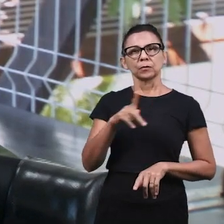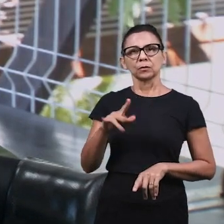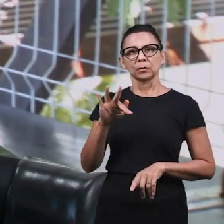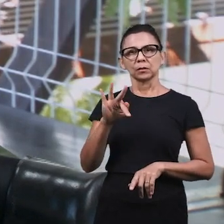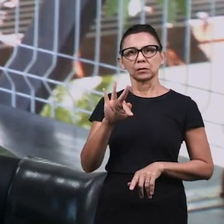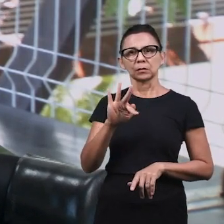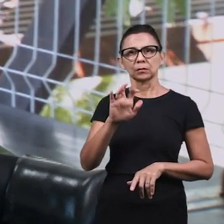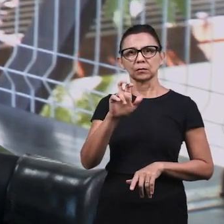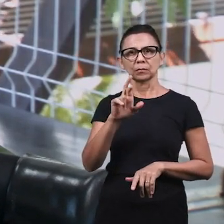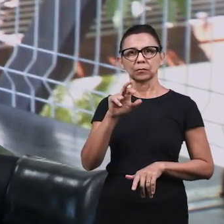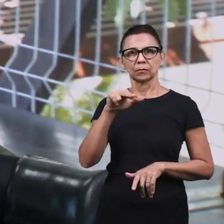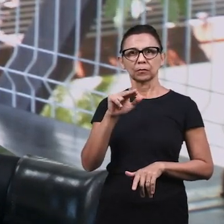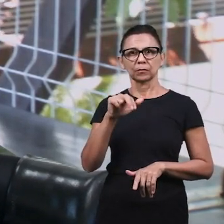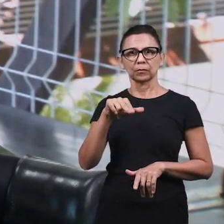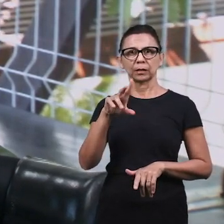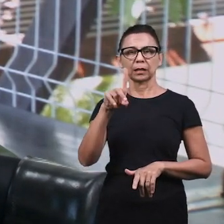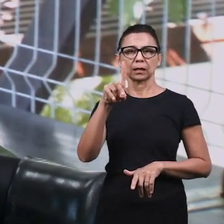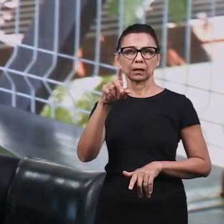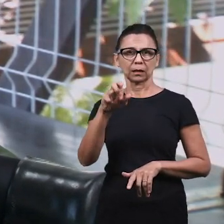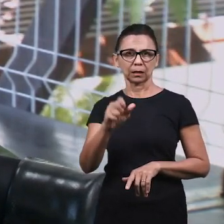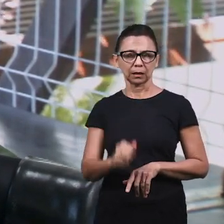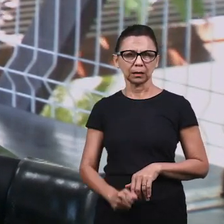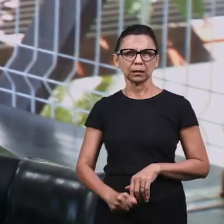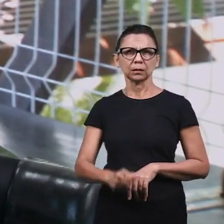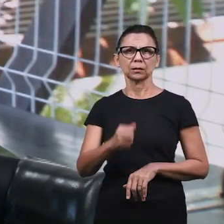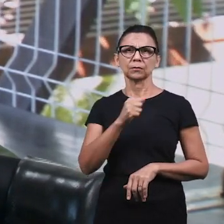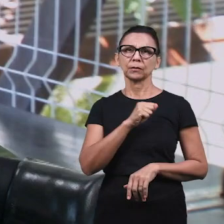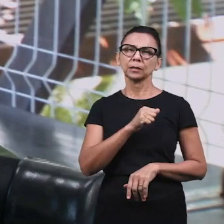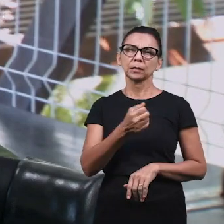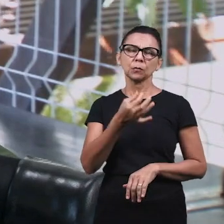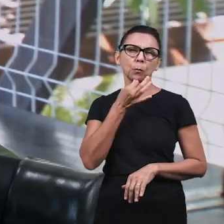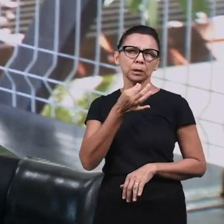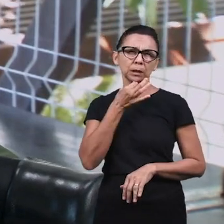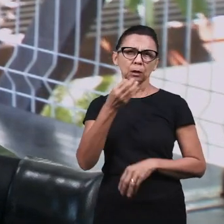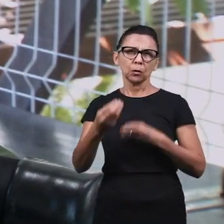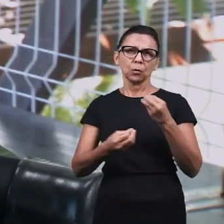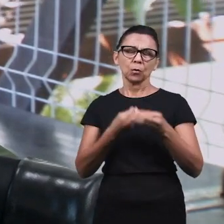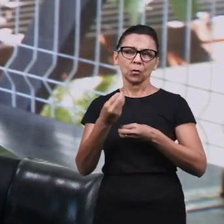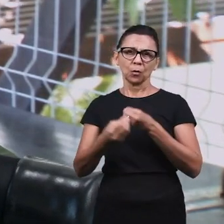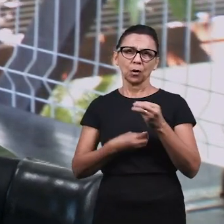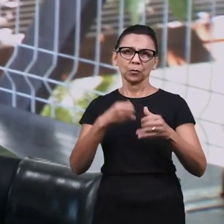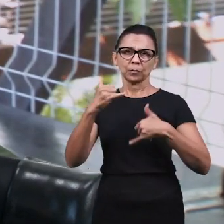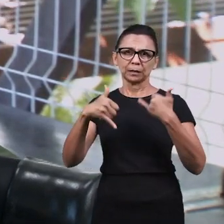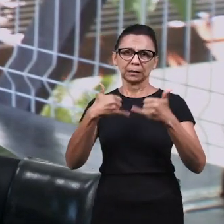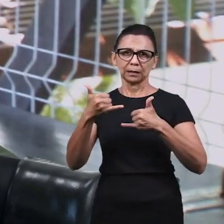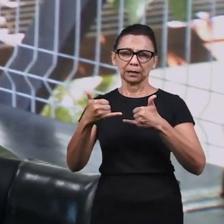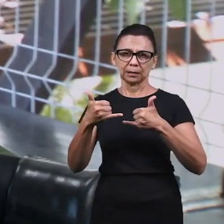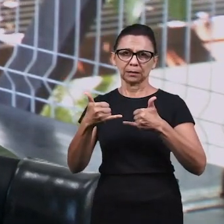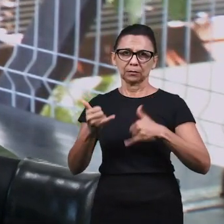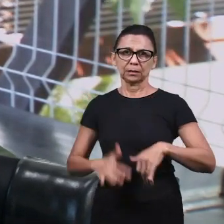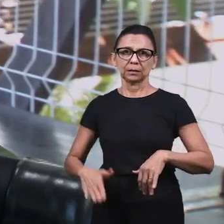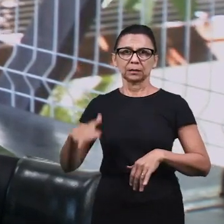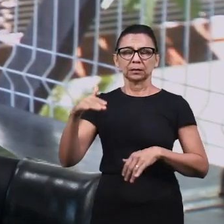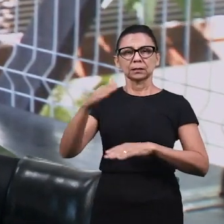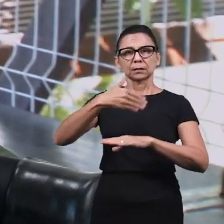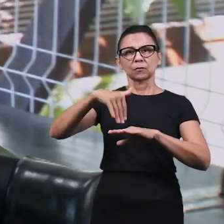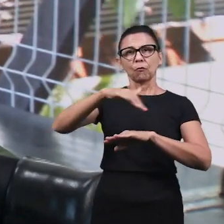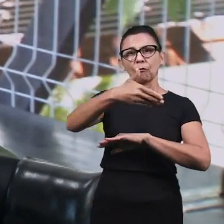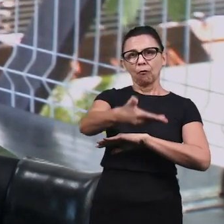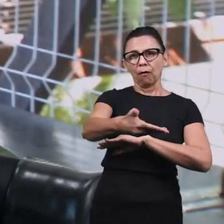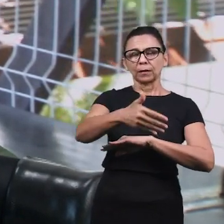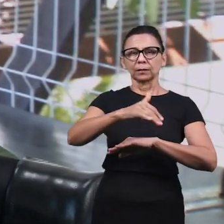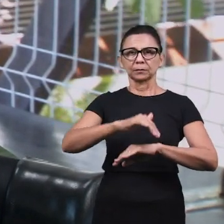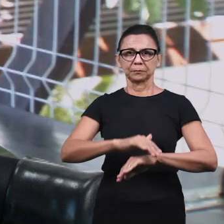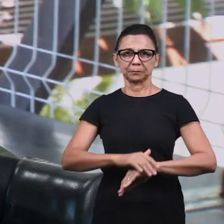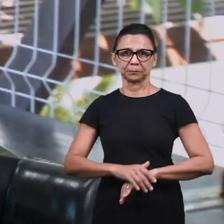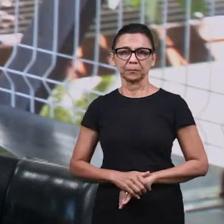comment jouer avec les enfants dans des aires externes. Dans le volet Parfaite louange, la professeure Janaïna Zumak